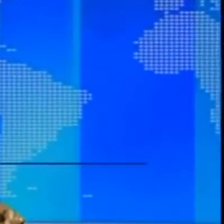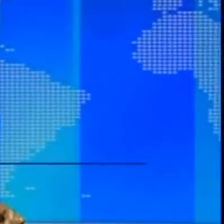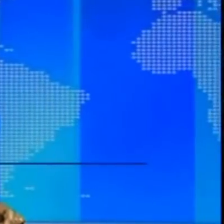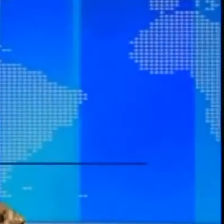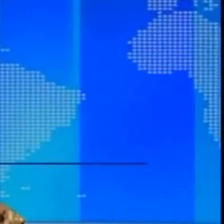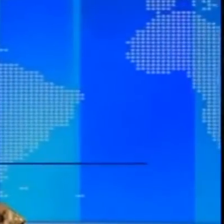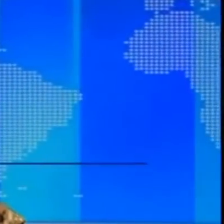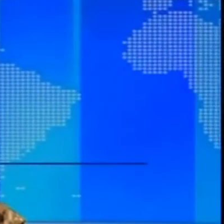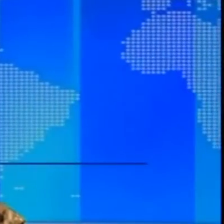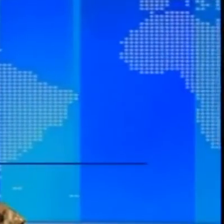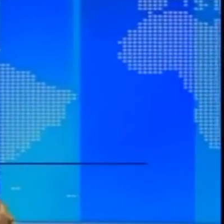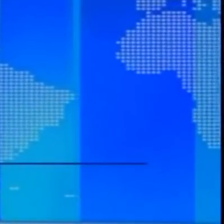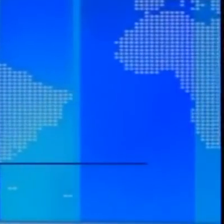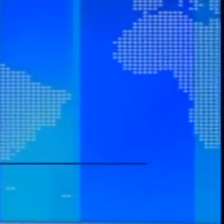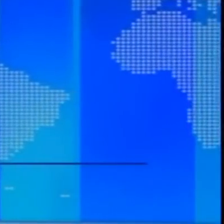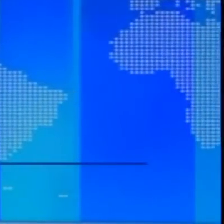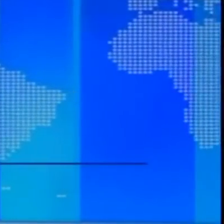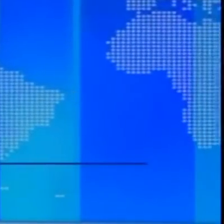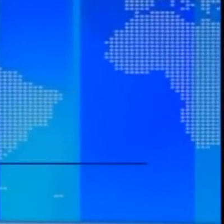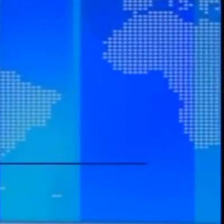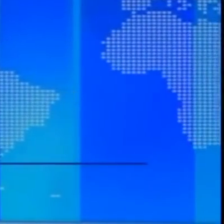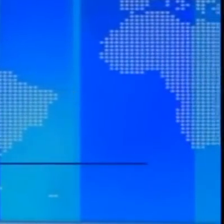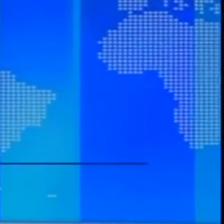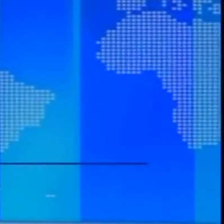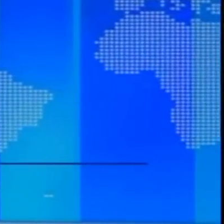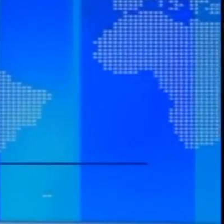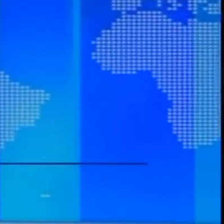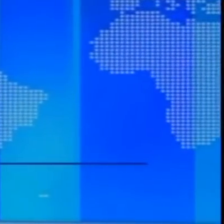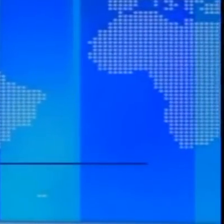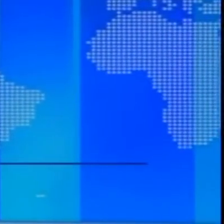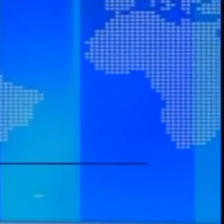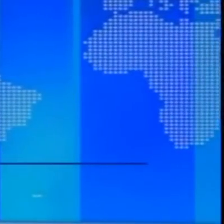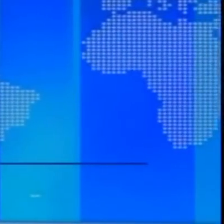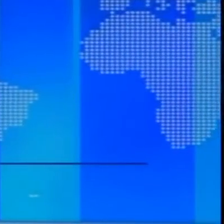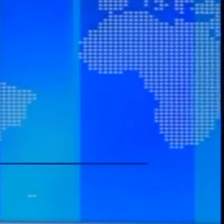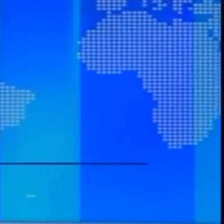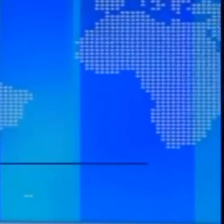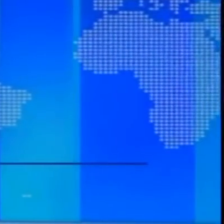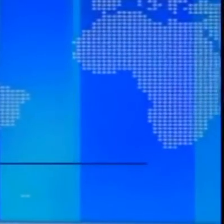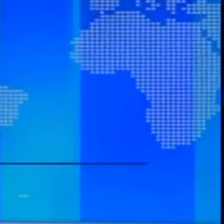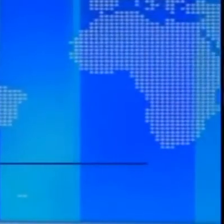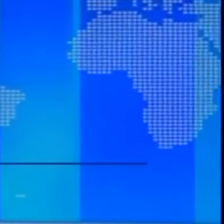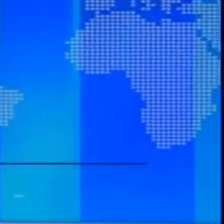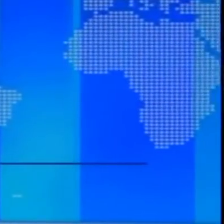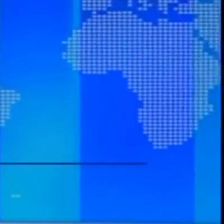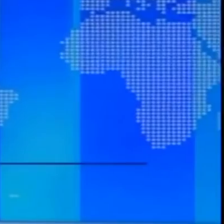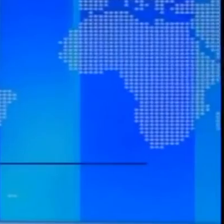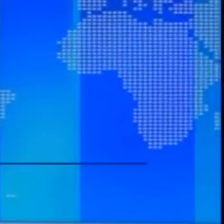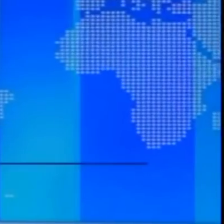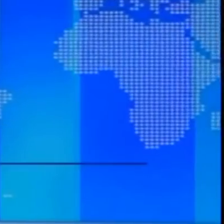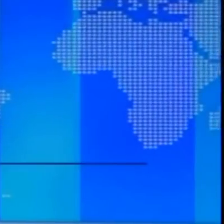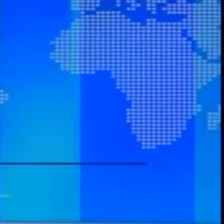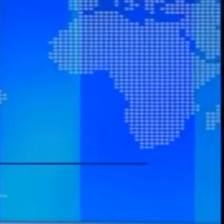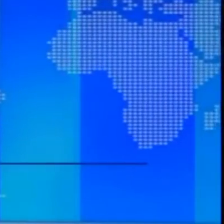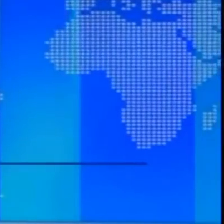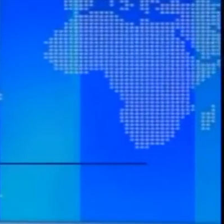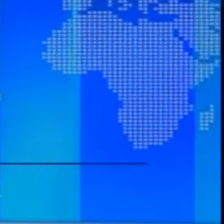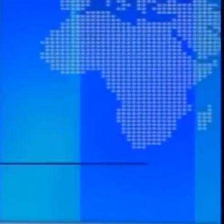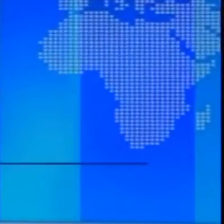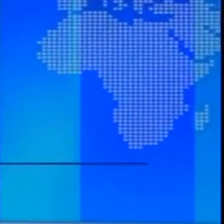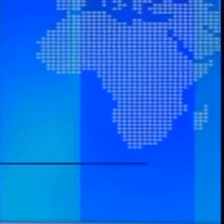Ces communiqués portent la signature de Romain Mboutanzenga, assistant du directeur général